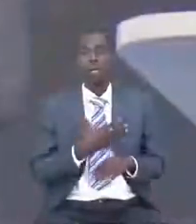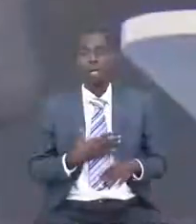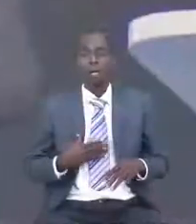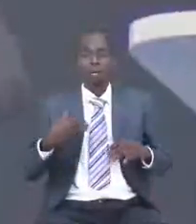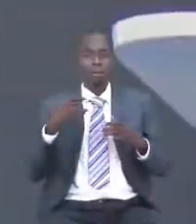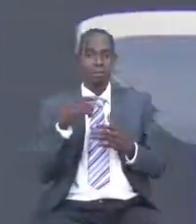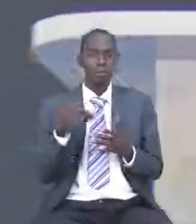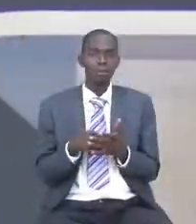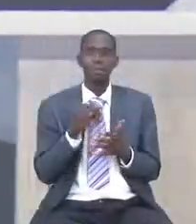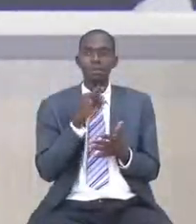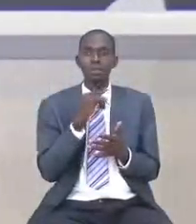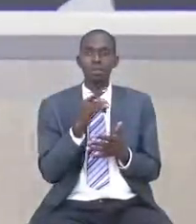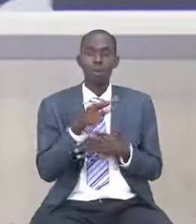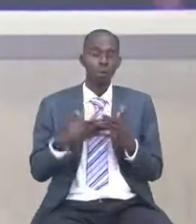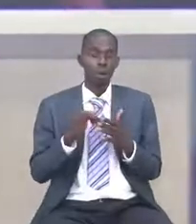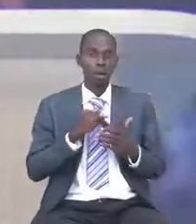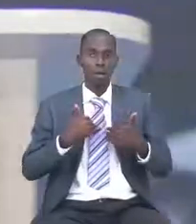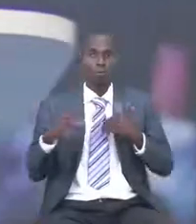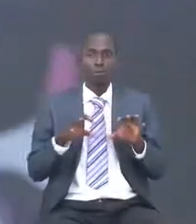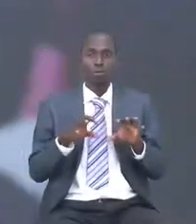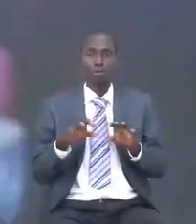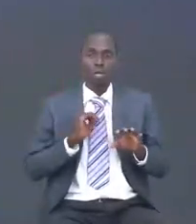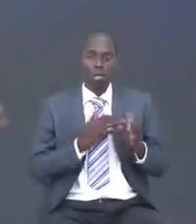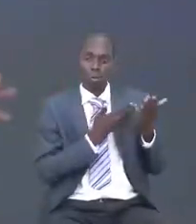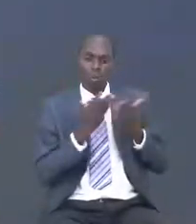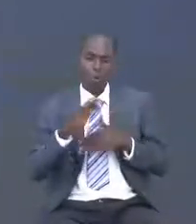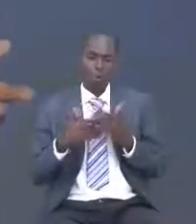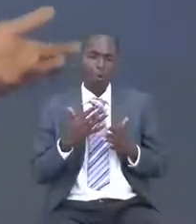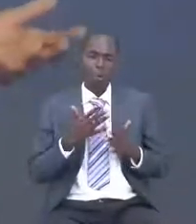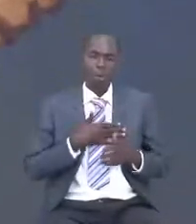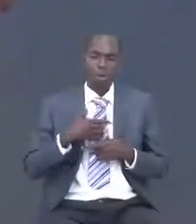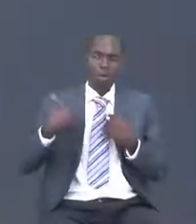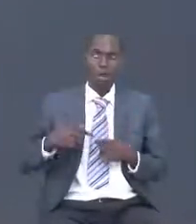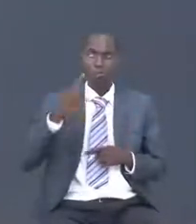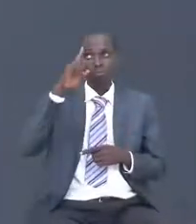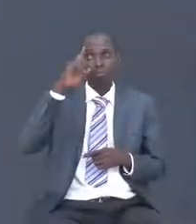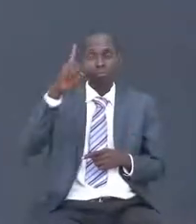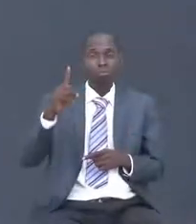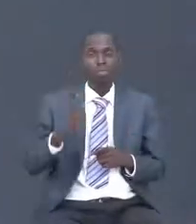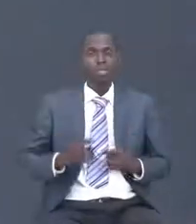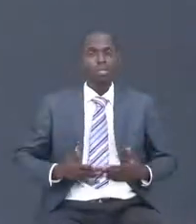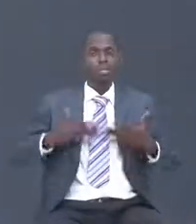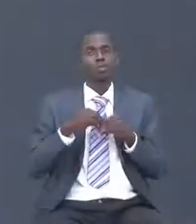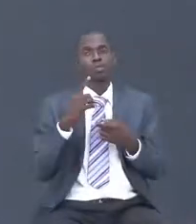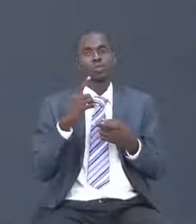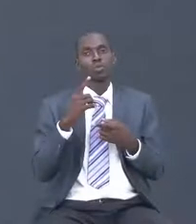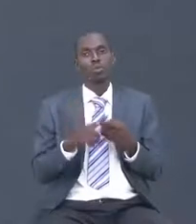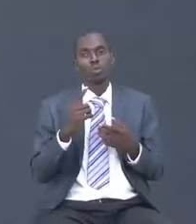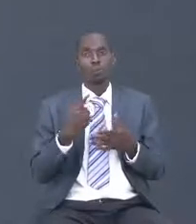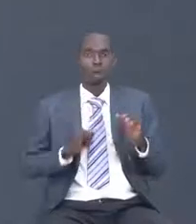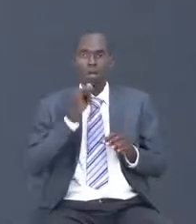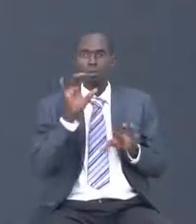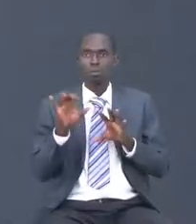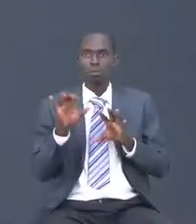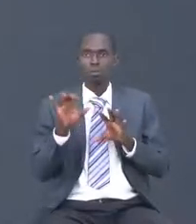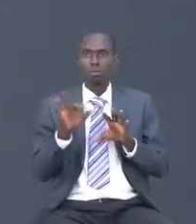prière. Seigneur, voici ce que j'ai à faire. J'amène tout mon cœur, toute mon intelligence, toute ma vie